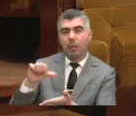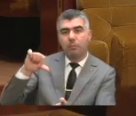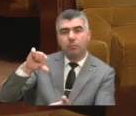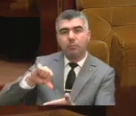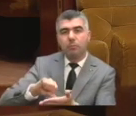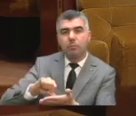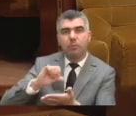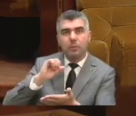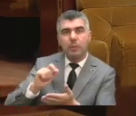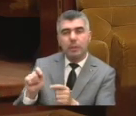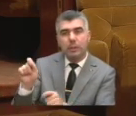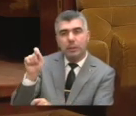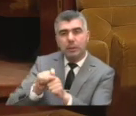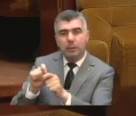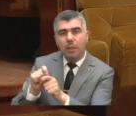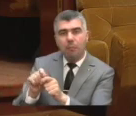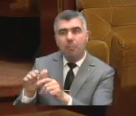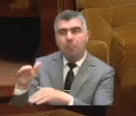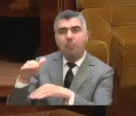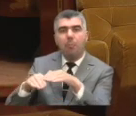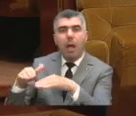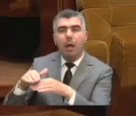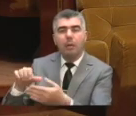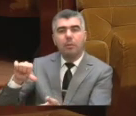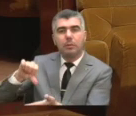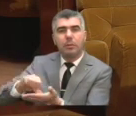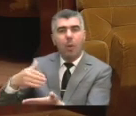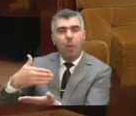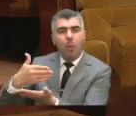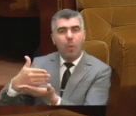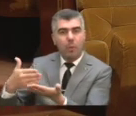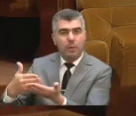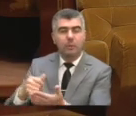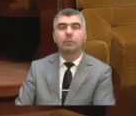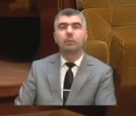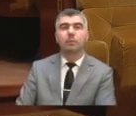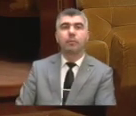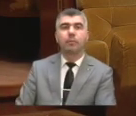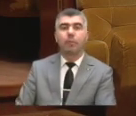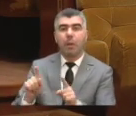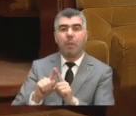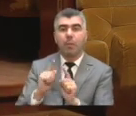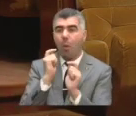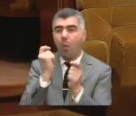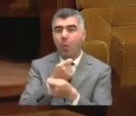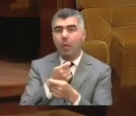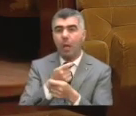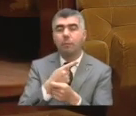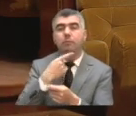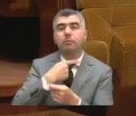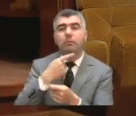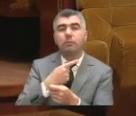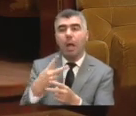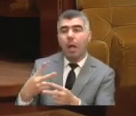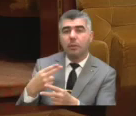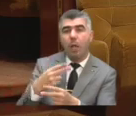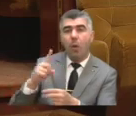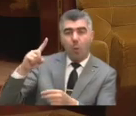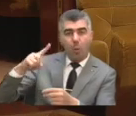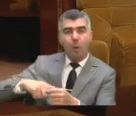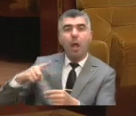تحلية البحر في الساحل المتوسط؟ الشرق، جهة الشرق عطشانة وجدا ينقطع عليه الماء